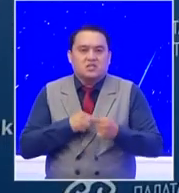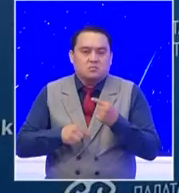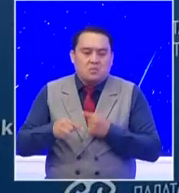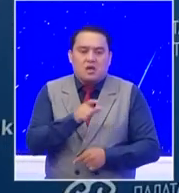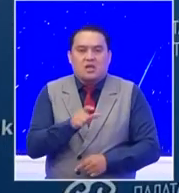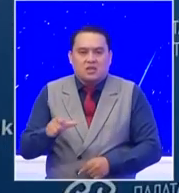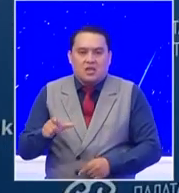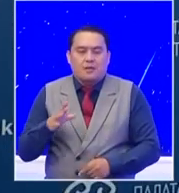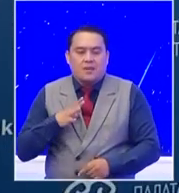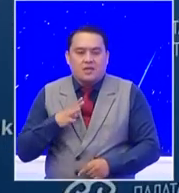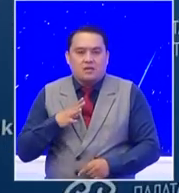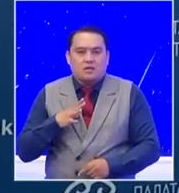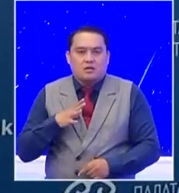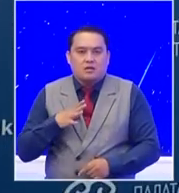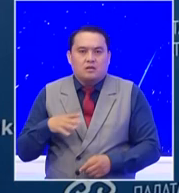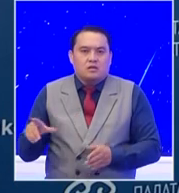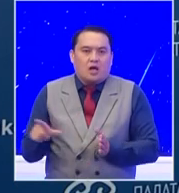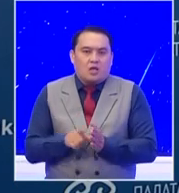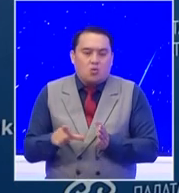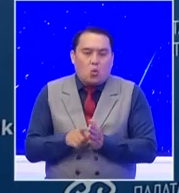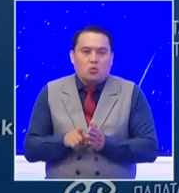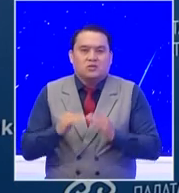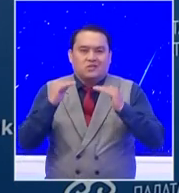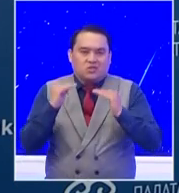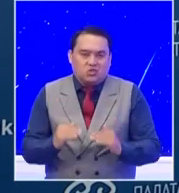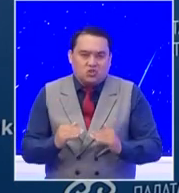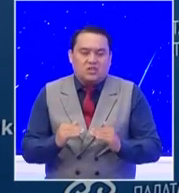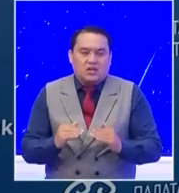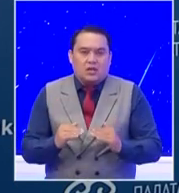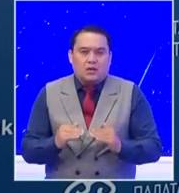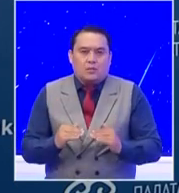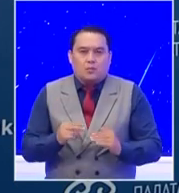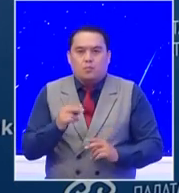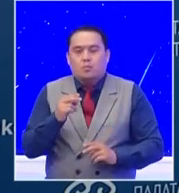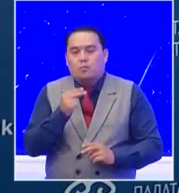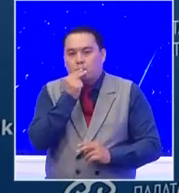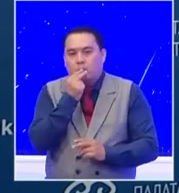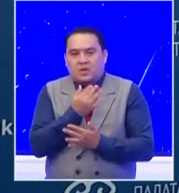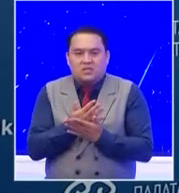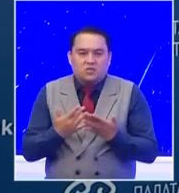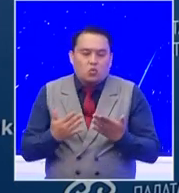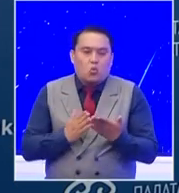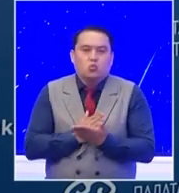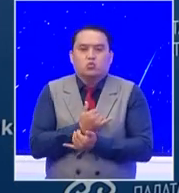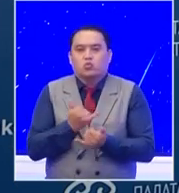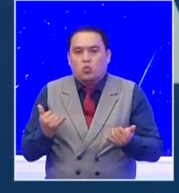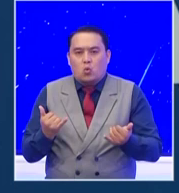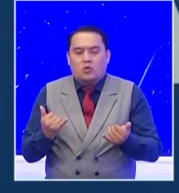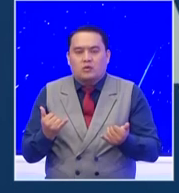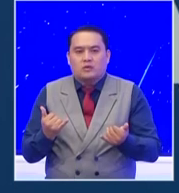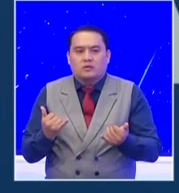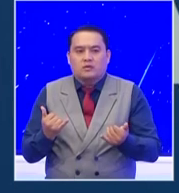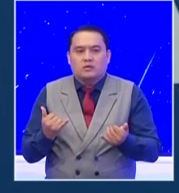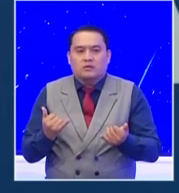касательно нагрузки налоговой на сектор пищевой промышленности, на сектор